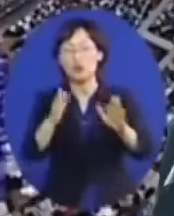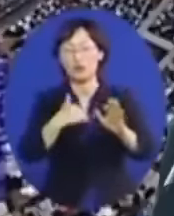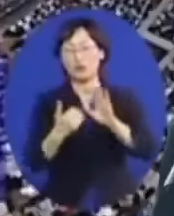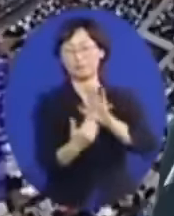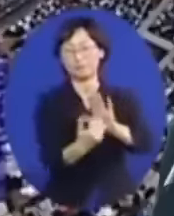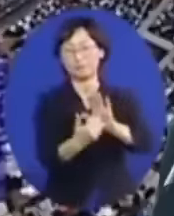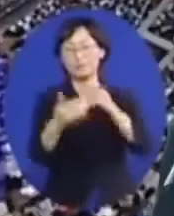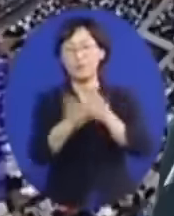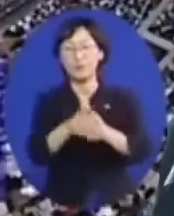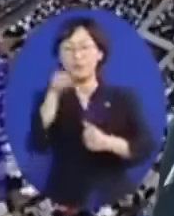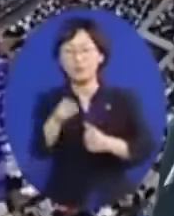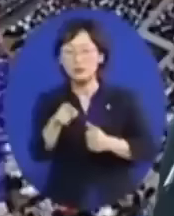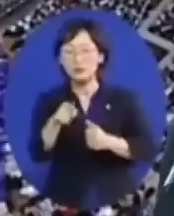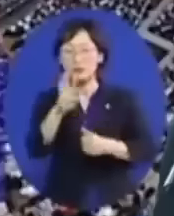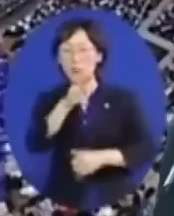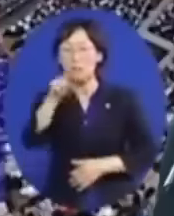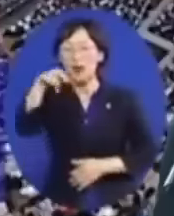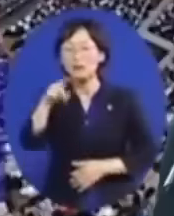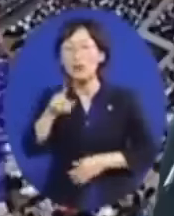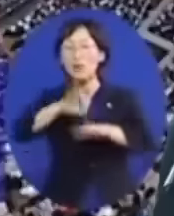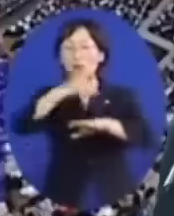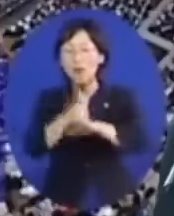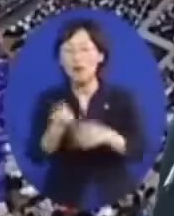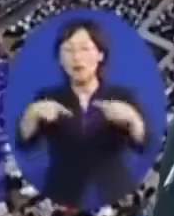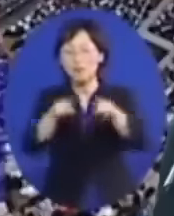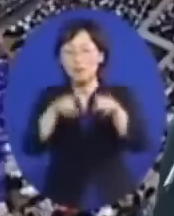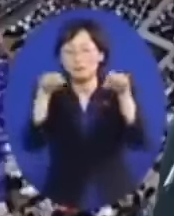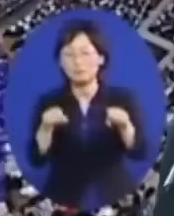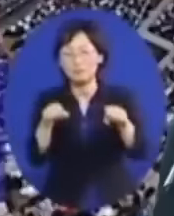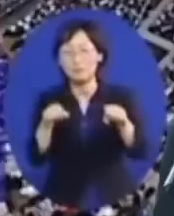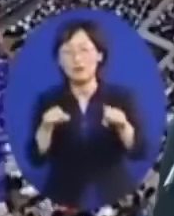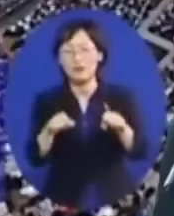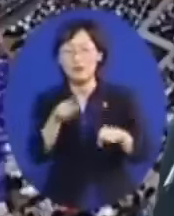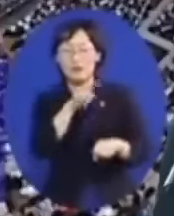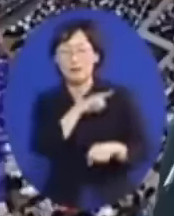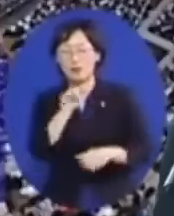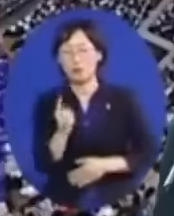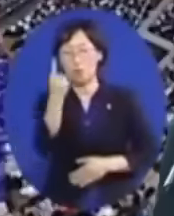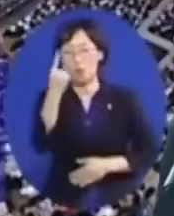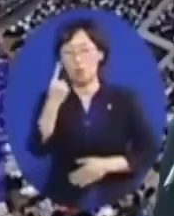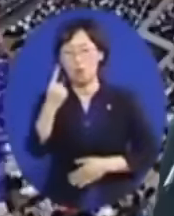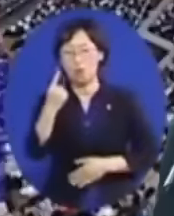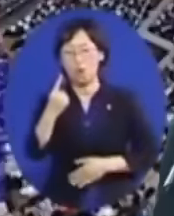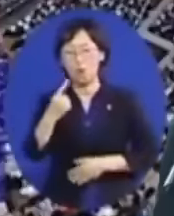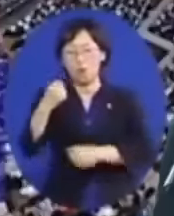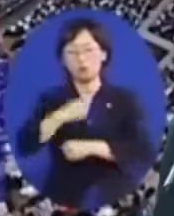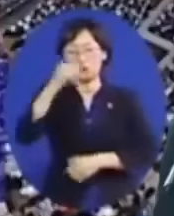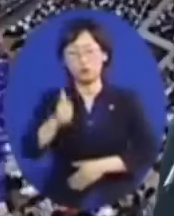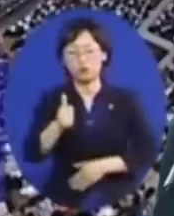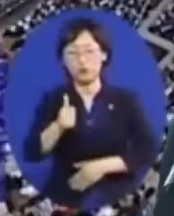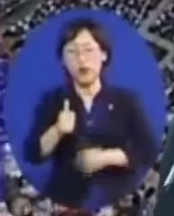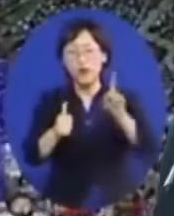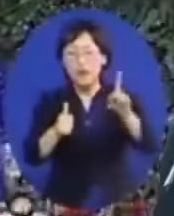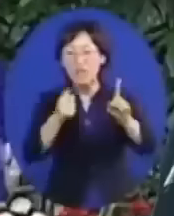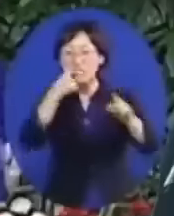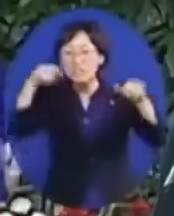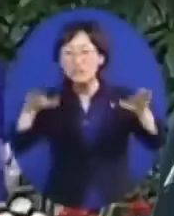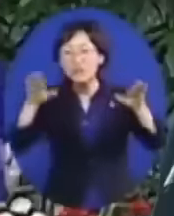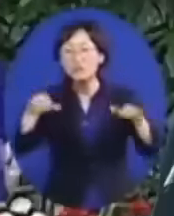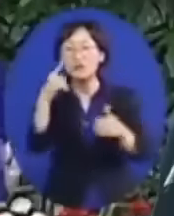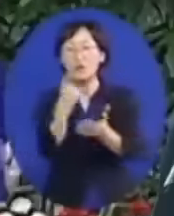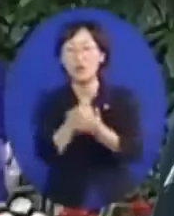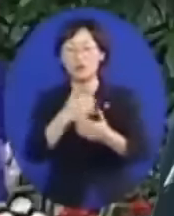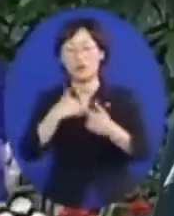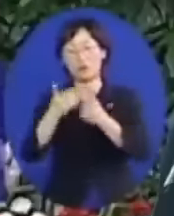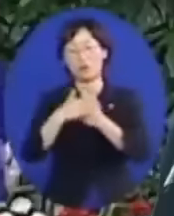막았으므로 내가 거기 바사 왕국의 왕들과 함께 머물러 있더니 가장 높은 군주 중 하나인 미카엘이 와서 나를 도와주므로